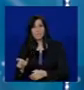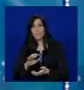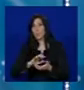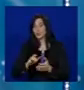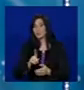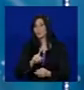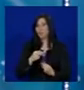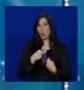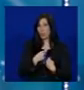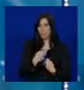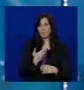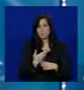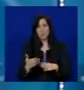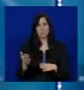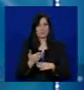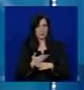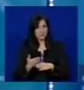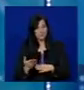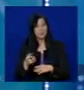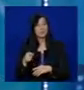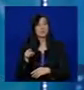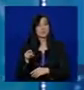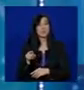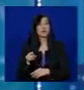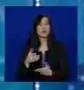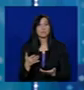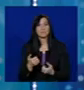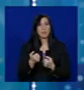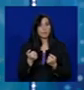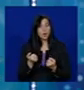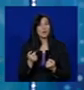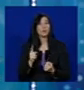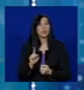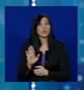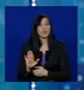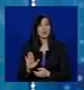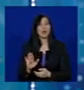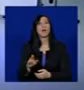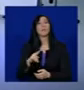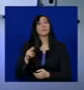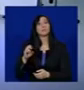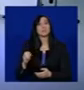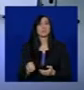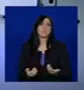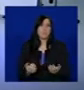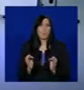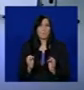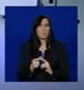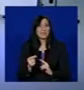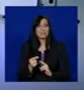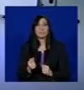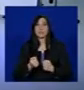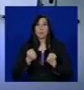така нататък, и така нататък. Та за това за тях е заплаха. Но за тях поначало ДПС е заплаха от първия ден, от